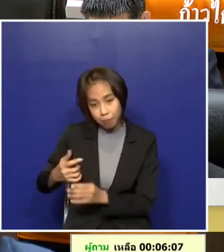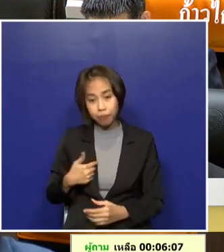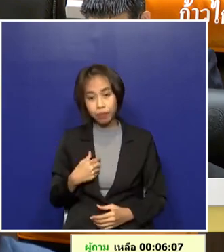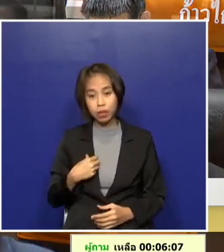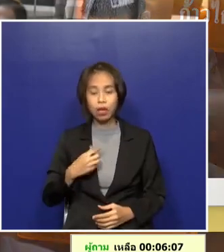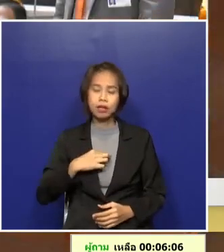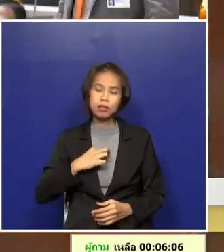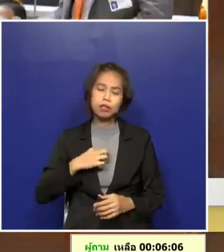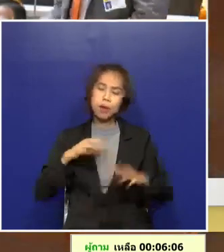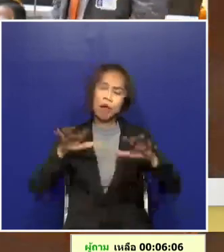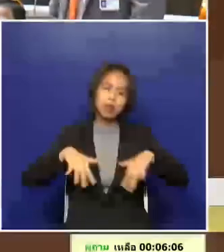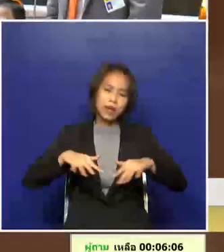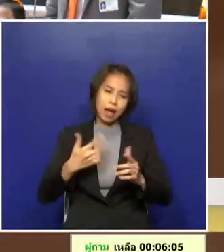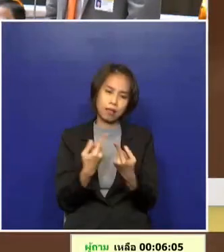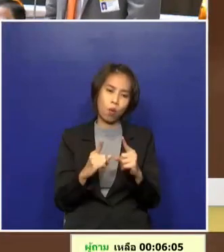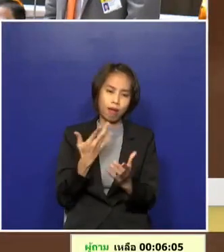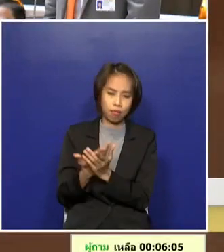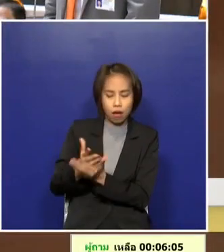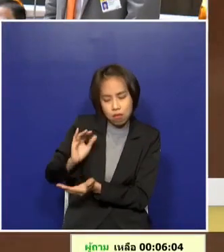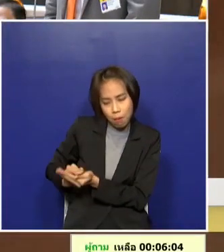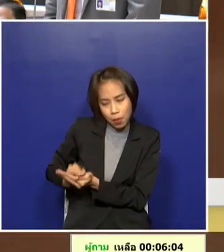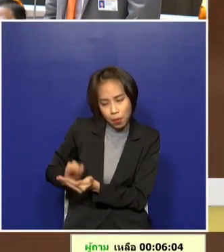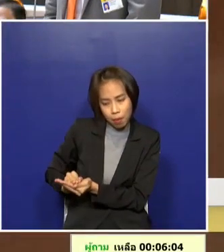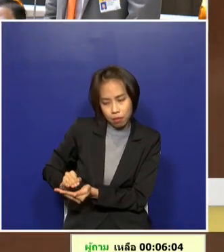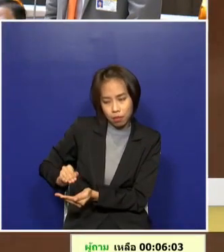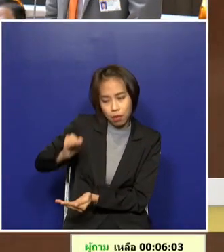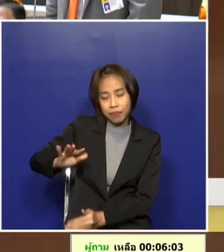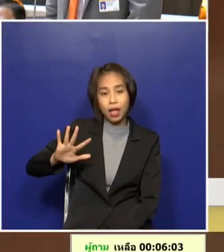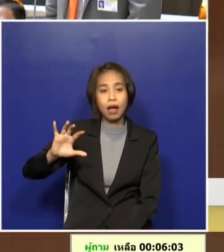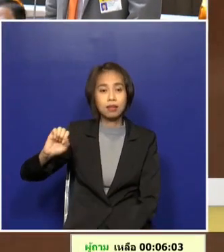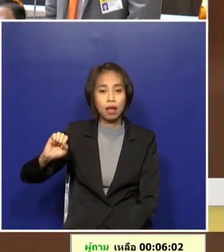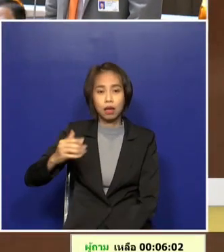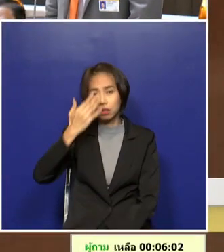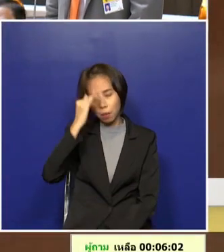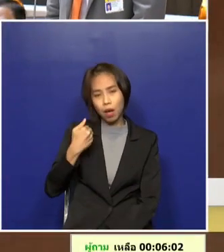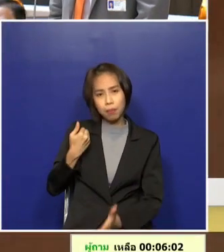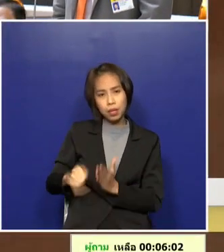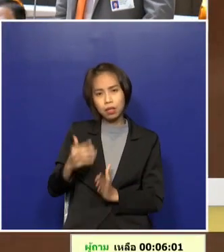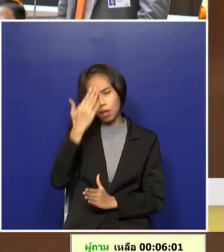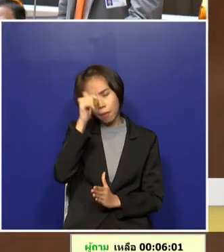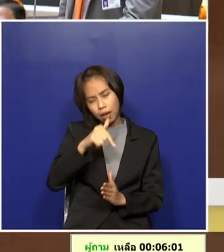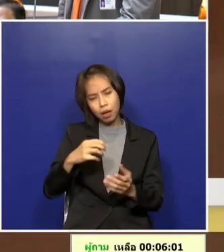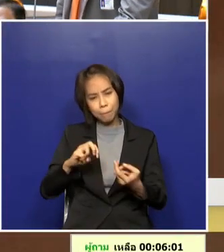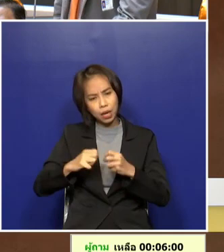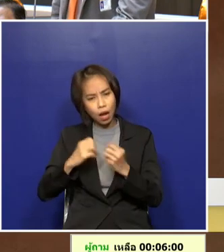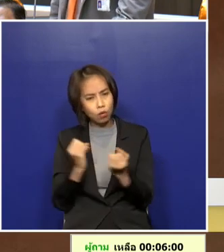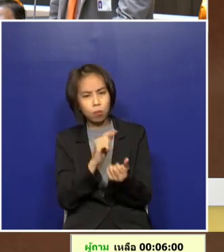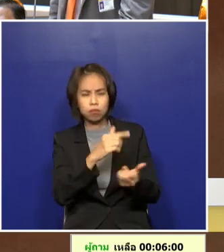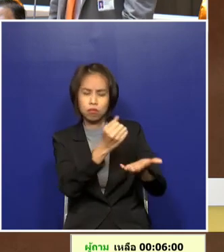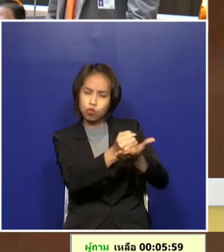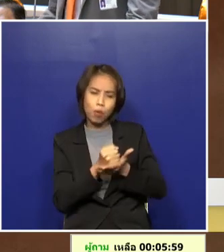ป็นเสื้อกีฬาแต่แล้วเขาเก็บตังค์มาให้ 500,000 เนี่ยแล้วเขาผิดอะไรครับทำไมเขาไม่ได้นะครับอันนี้ก็อยากถ